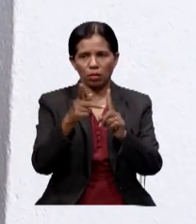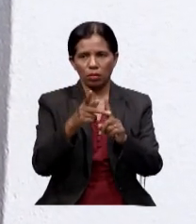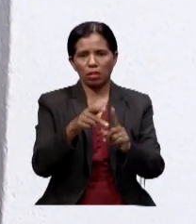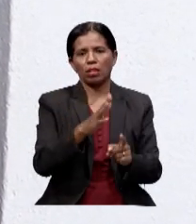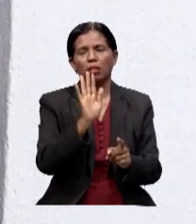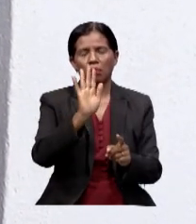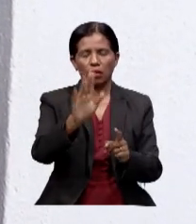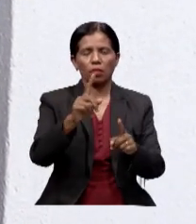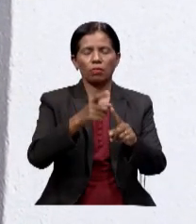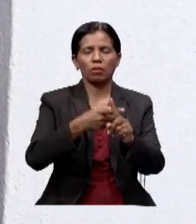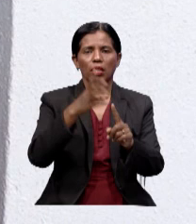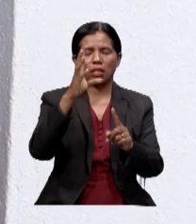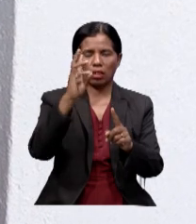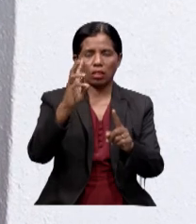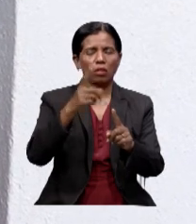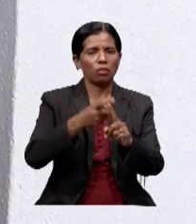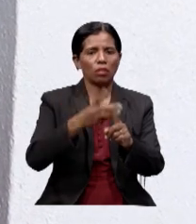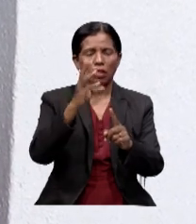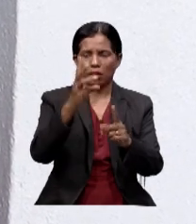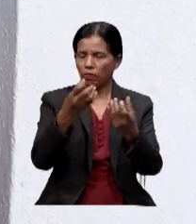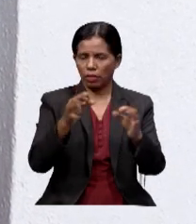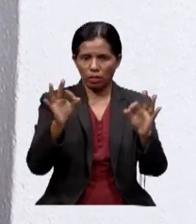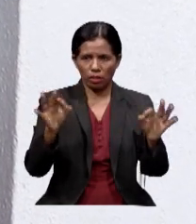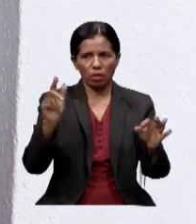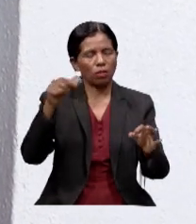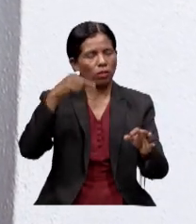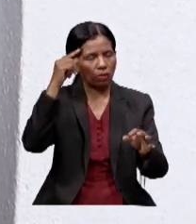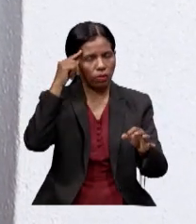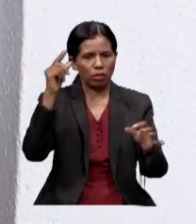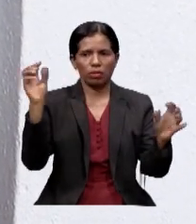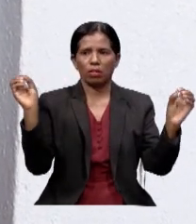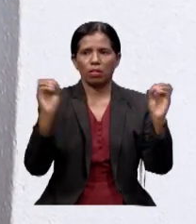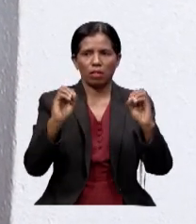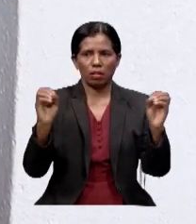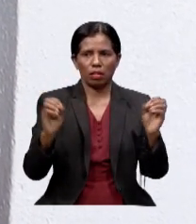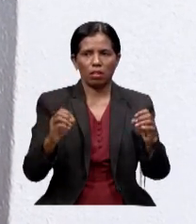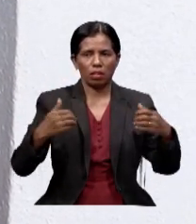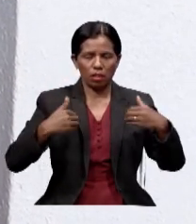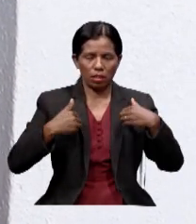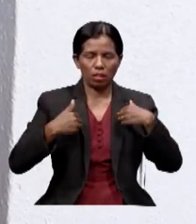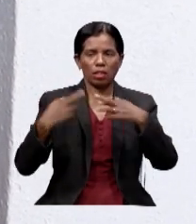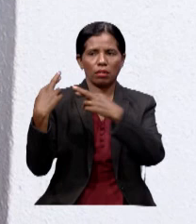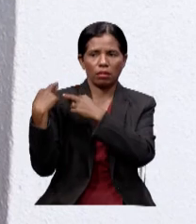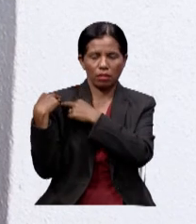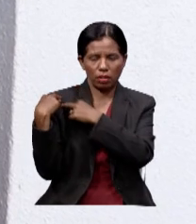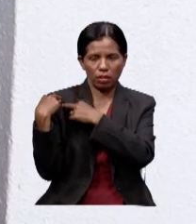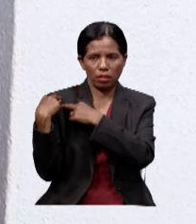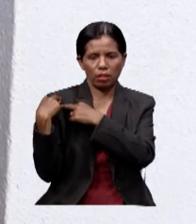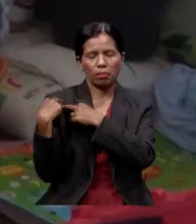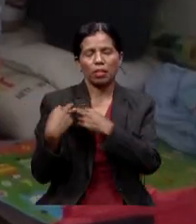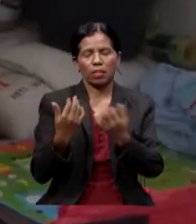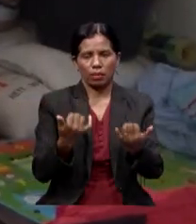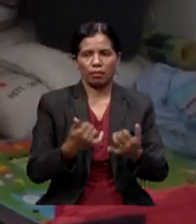imi kos pulang nendet di wana pulang nen ne governo la ia responsabilidad di ona